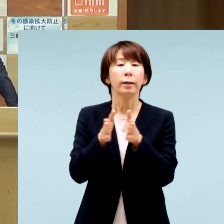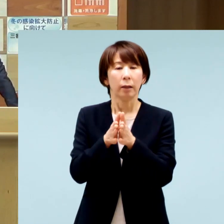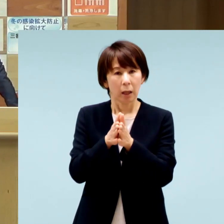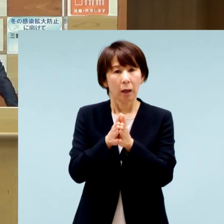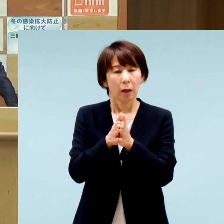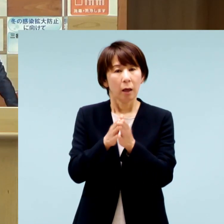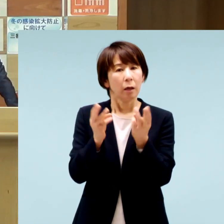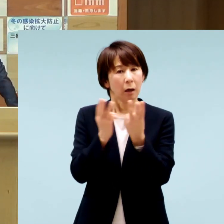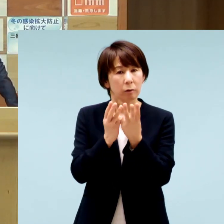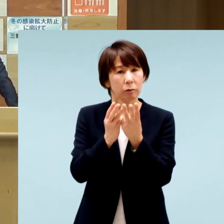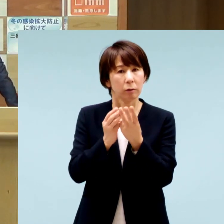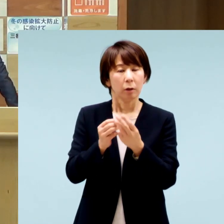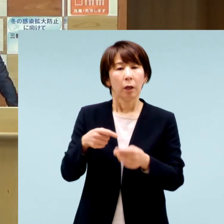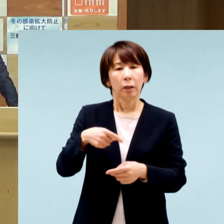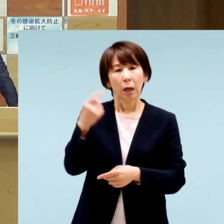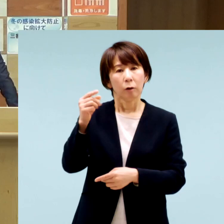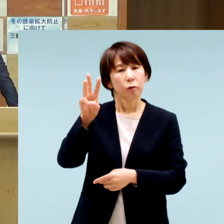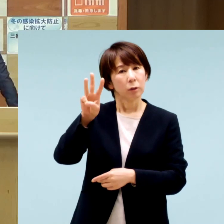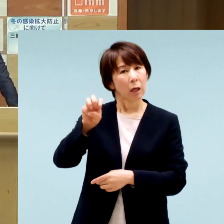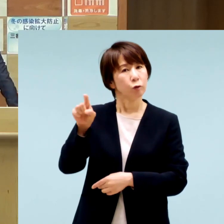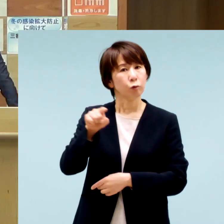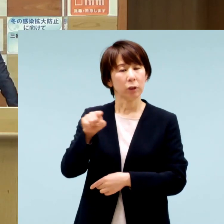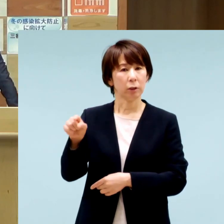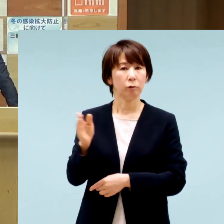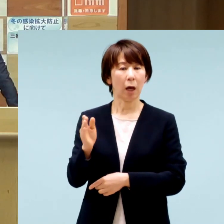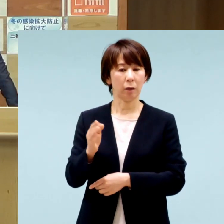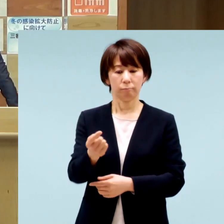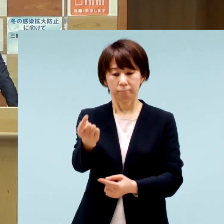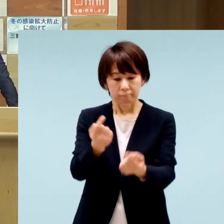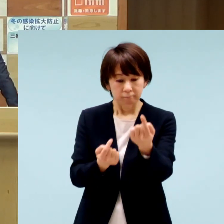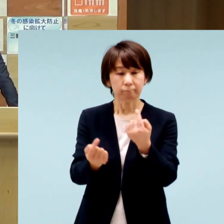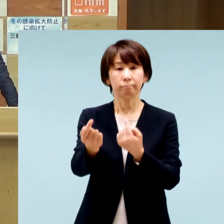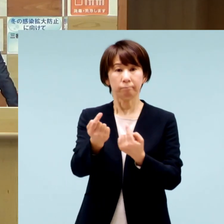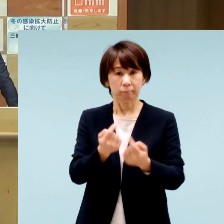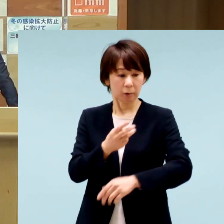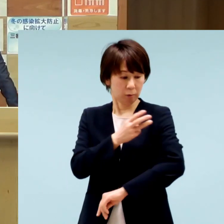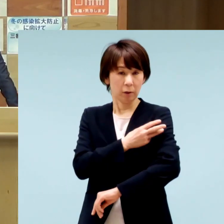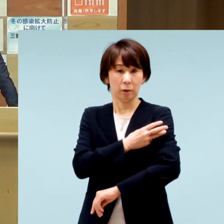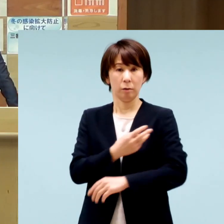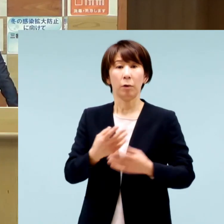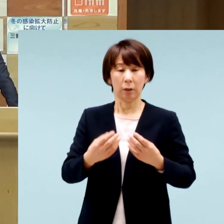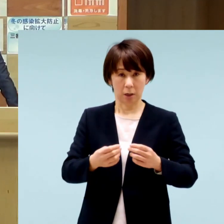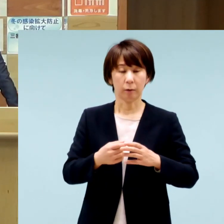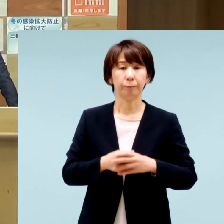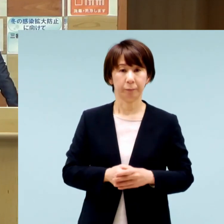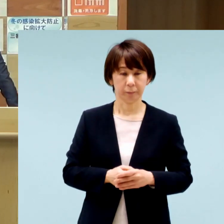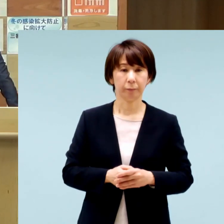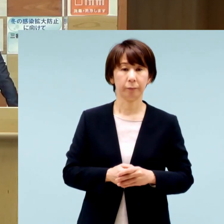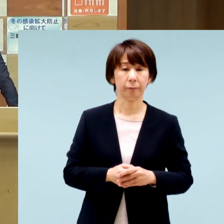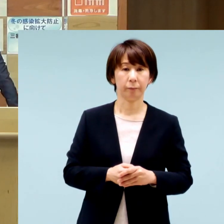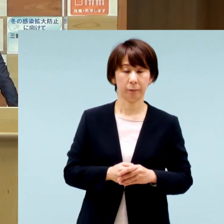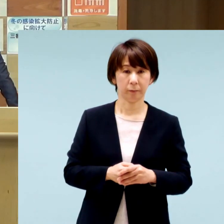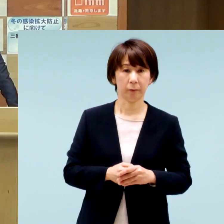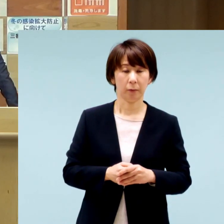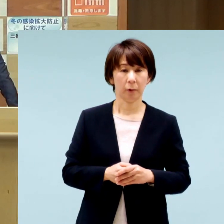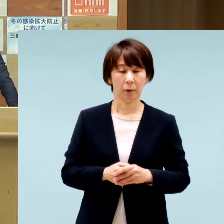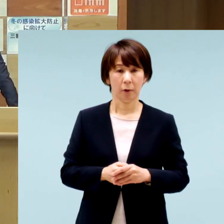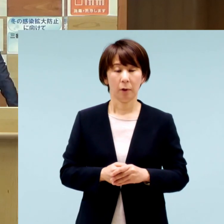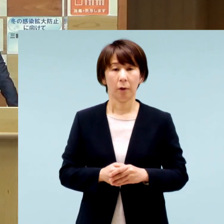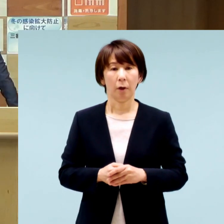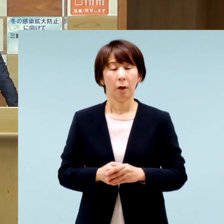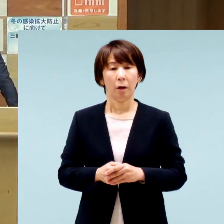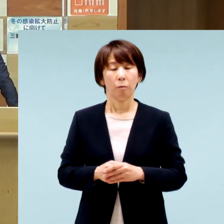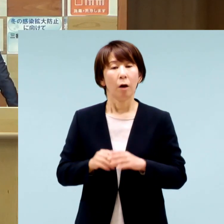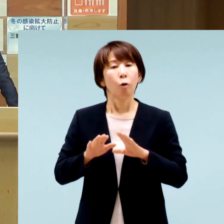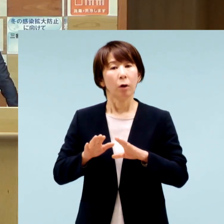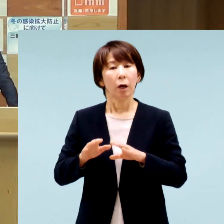ね、来ていただいてます。結構そのワクチンの接種を2回終えてない方での感